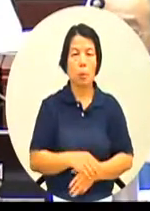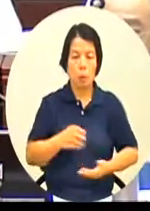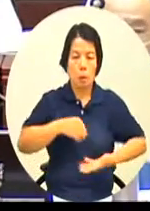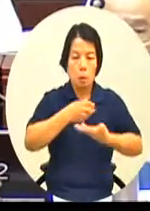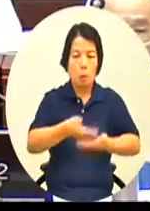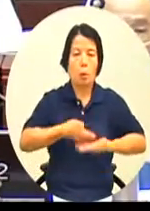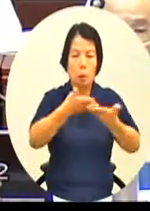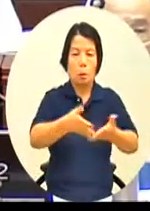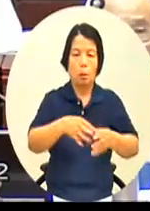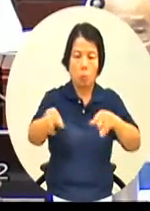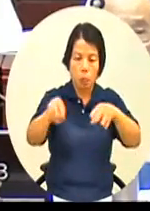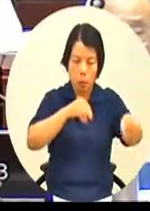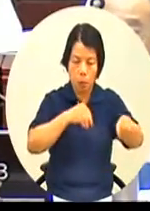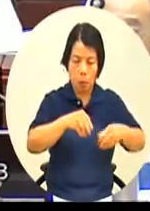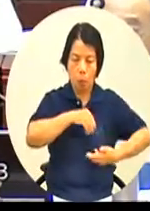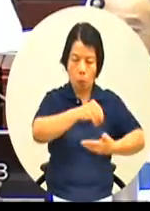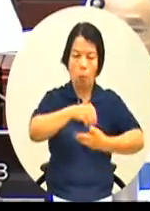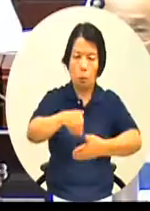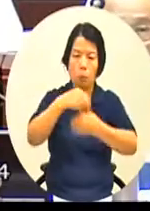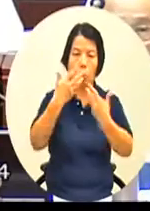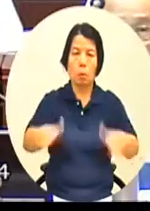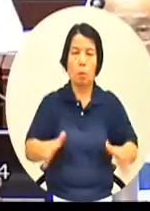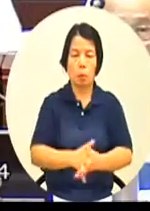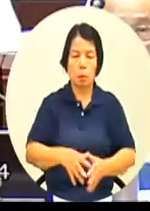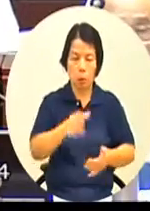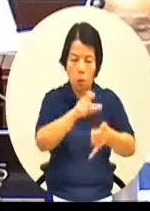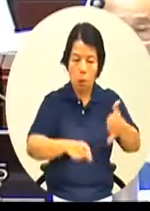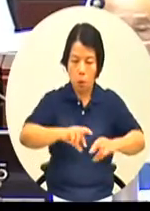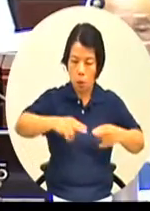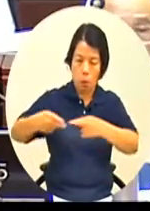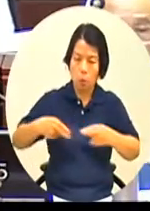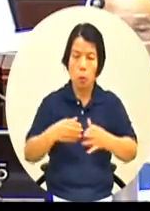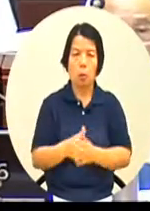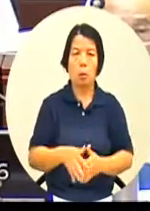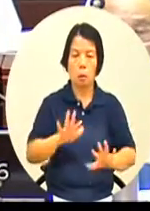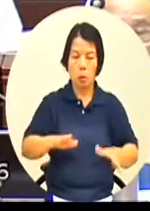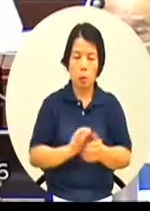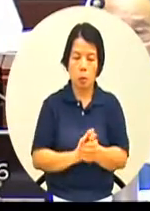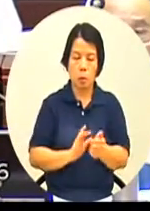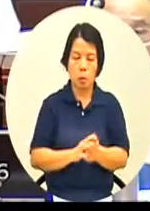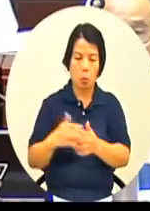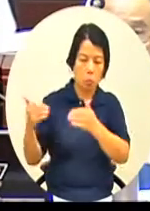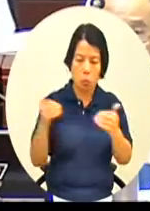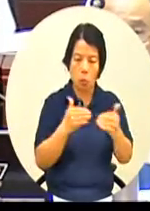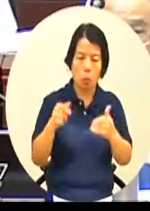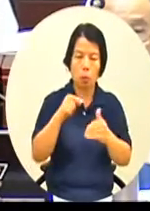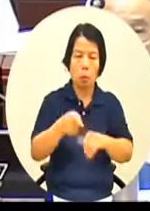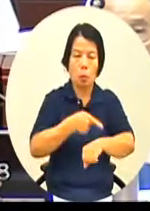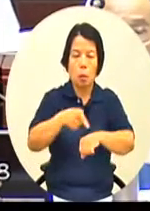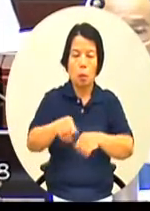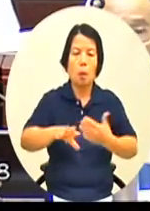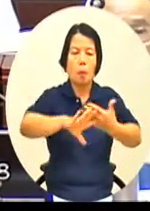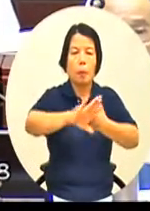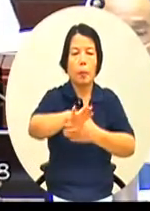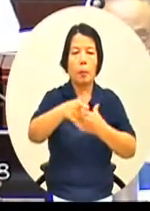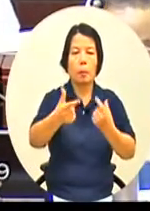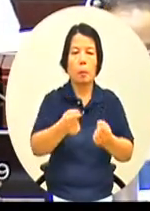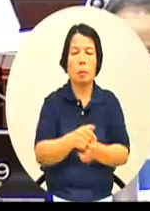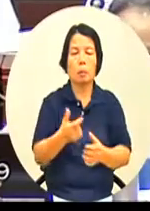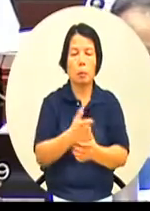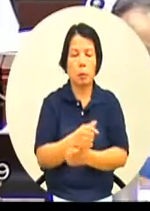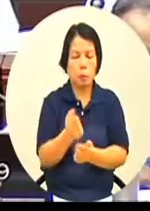的意见进来，来修正你的案子，变成一个咨询性的。那在其他地方也是很谨慎的，就像议员刚刚讲的